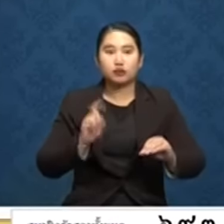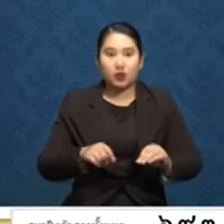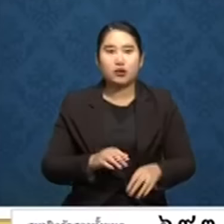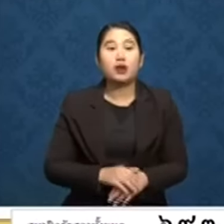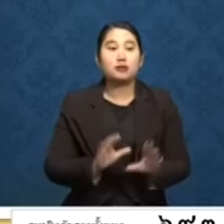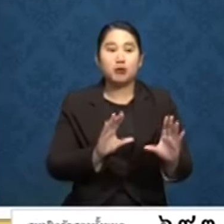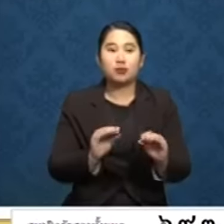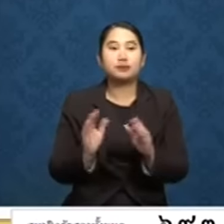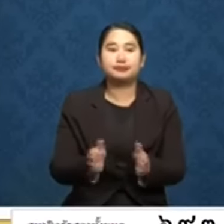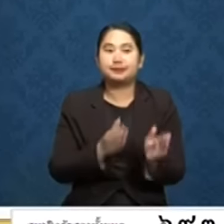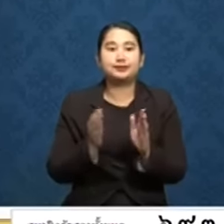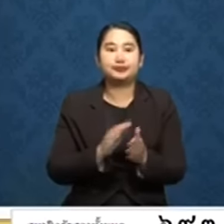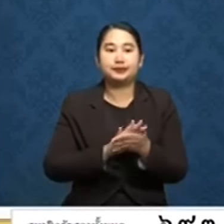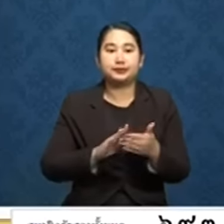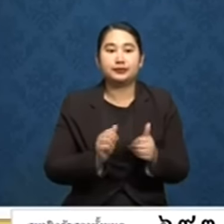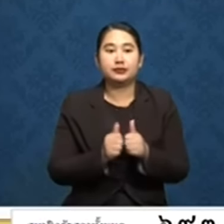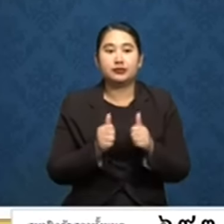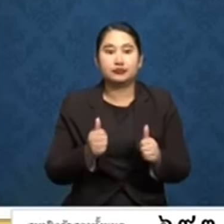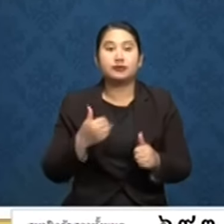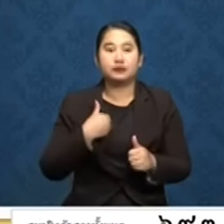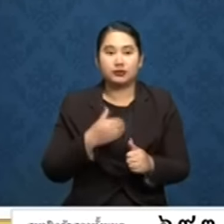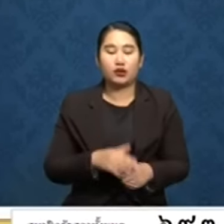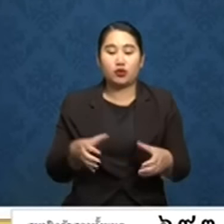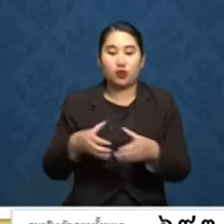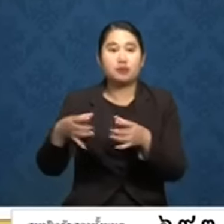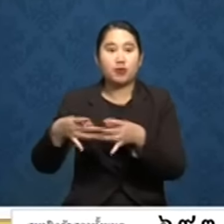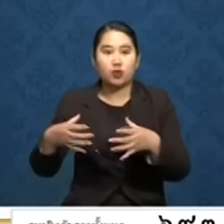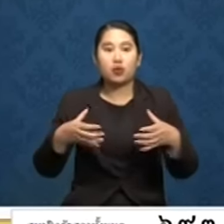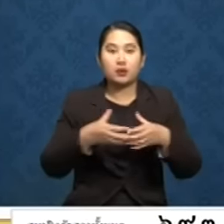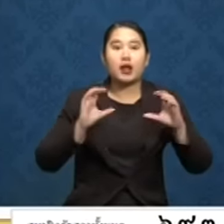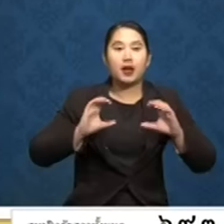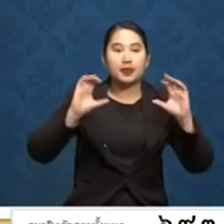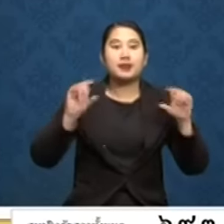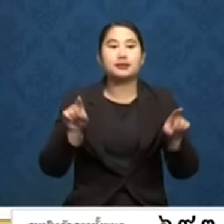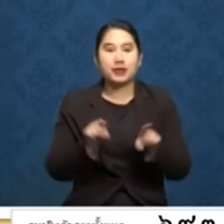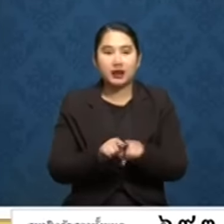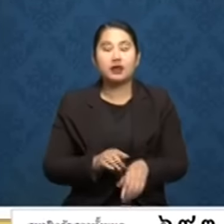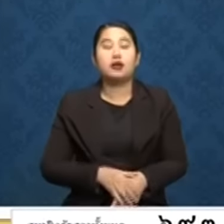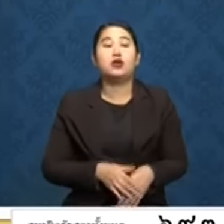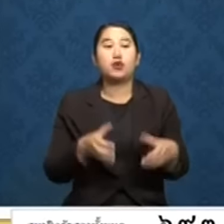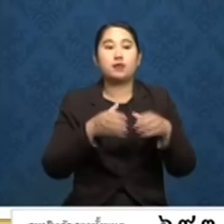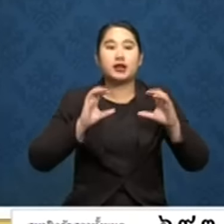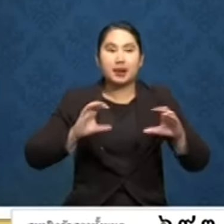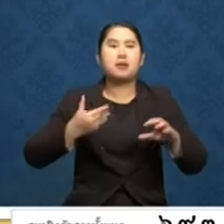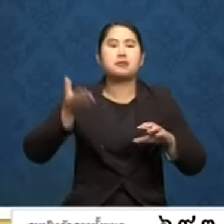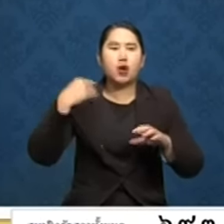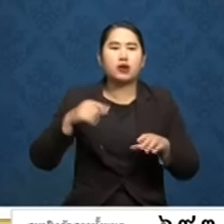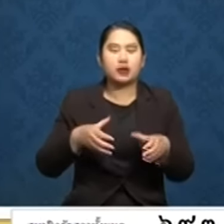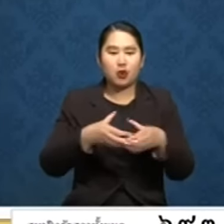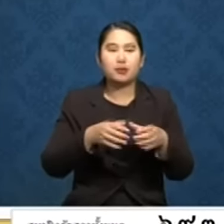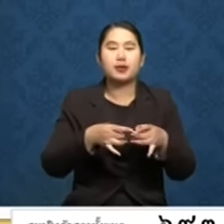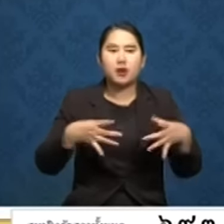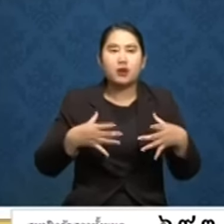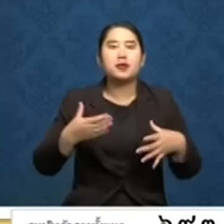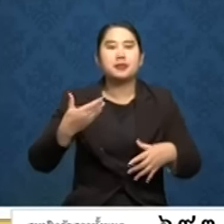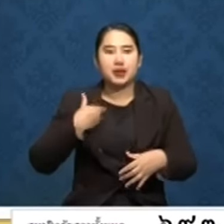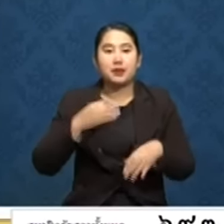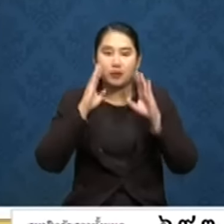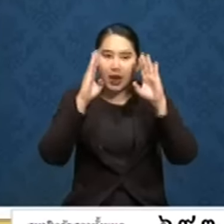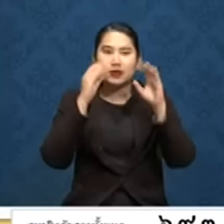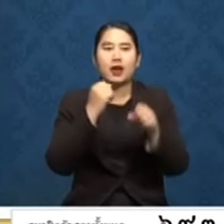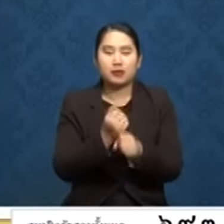ป็นอย่างนี้ครับทั้งฝ่ายค้านรัฐบาลก็เป็นอย่างนี้ครับฝ่ายรัฐบาลก็คือเป็นฝ่ายค้านก็ท